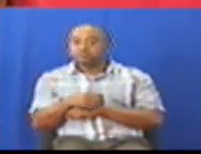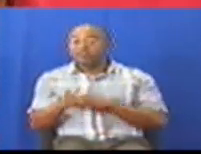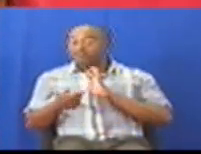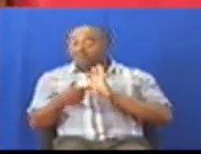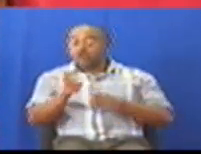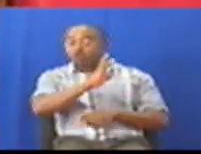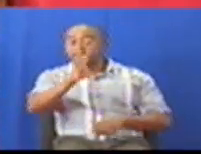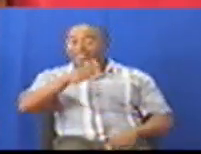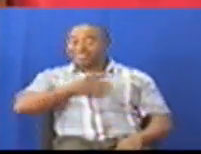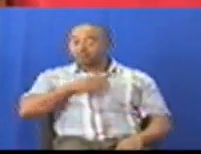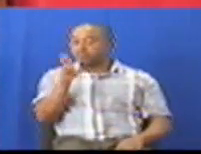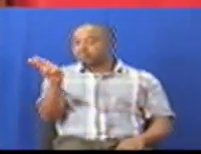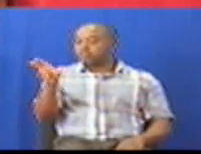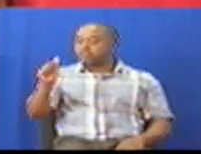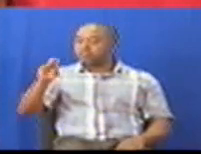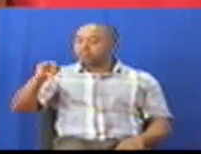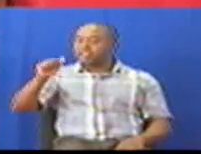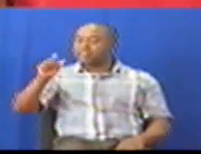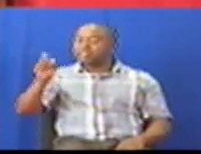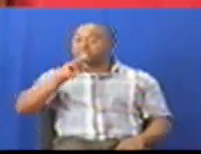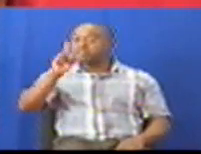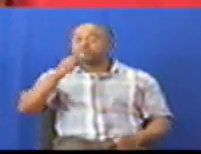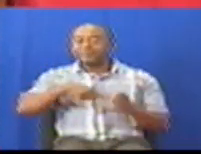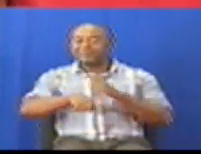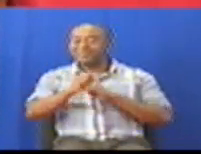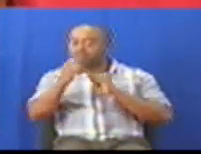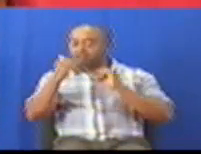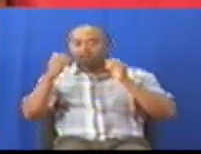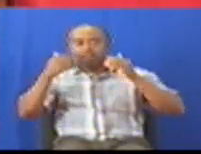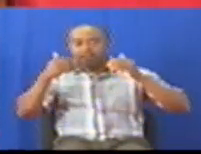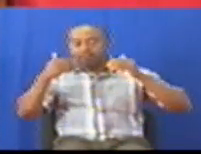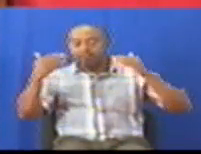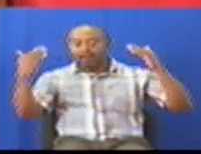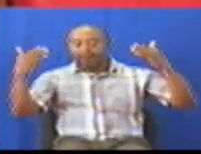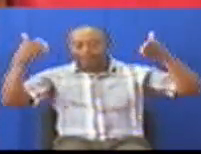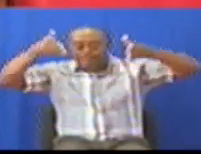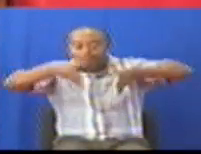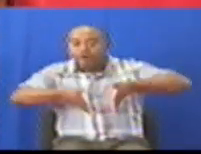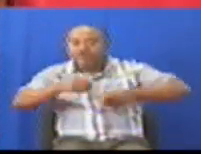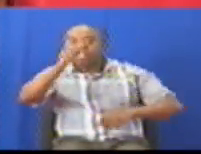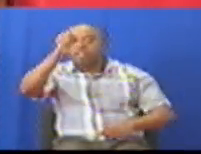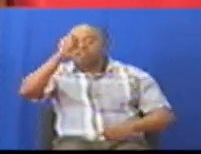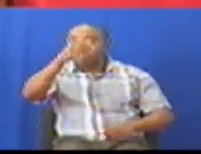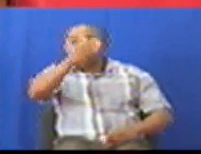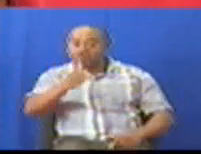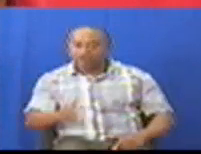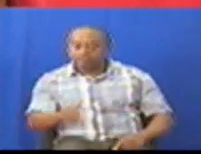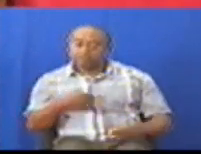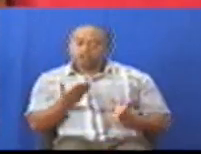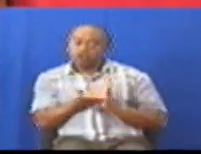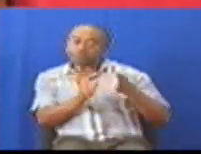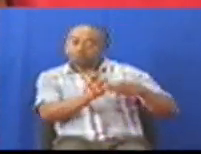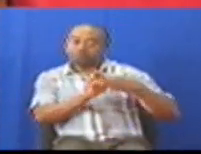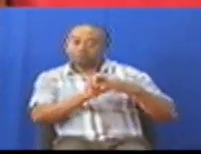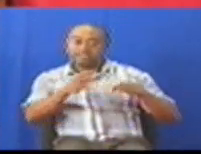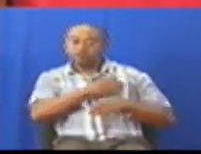Hanang iko kwenye Rift Valley, hamna maji. Ninaomba jamani mshirikiane na wizara ya maji. Najua wizara